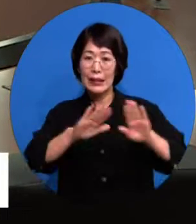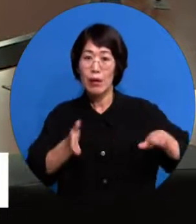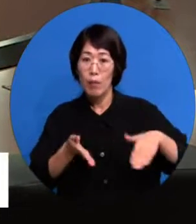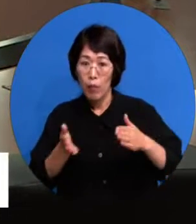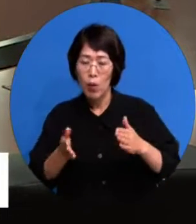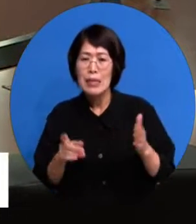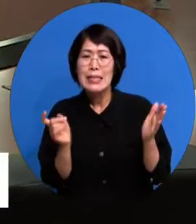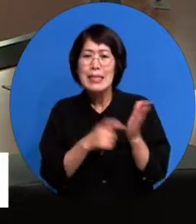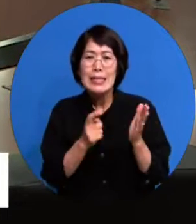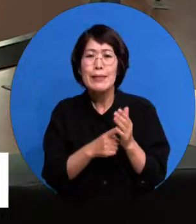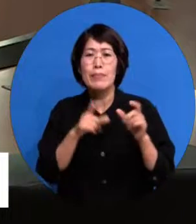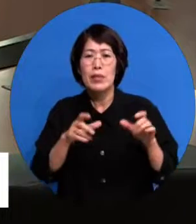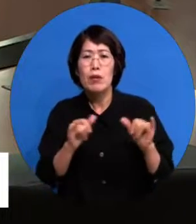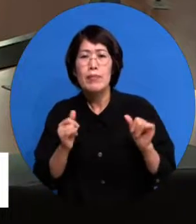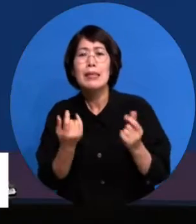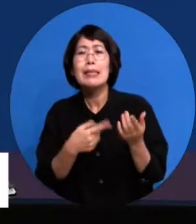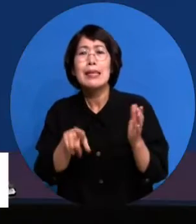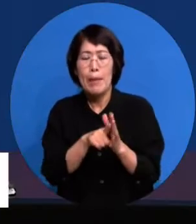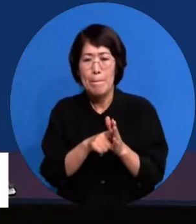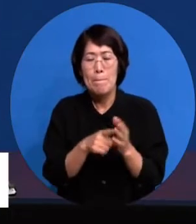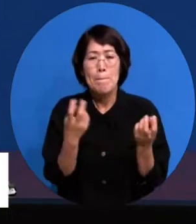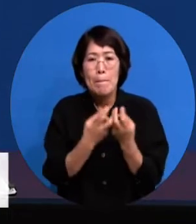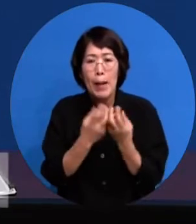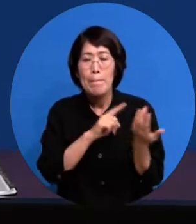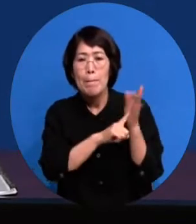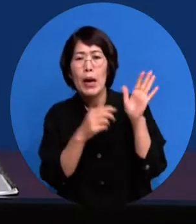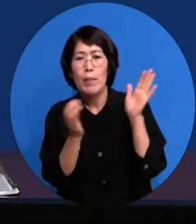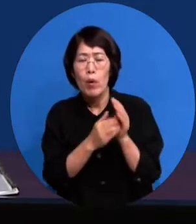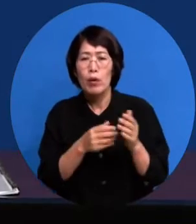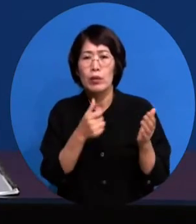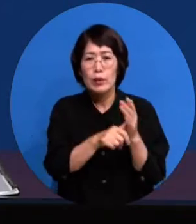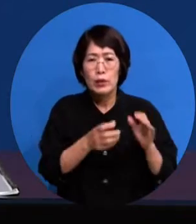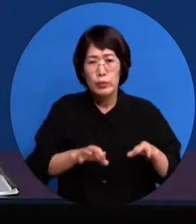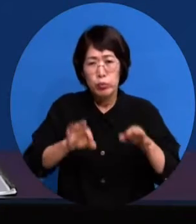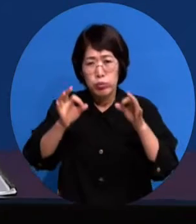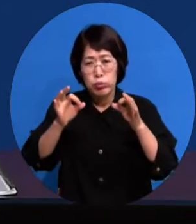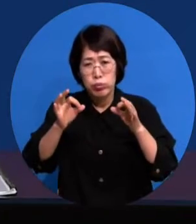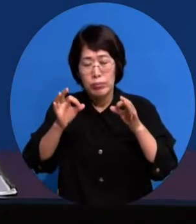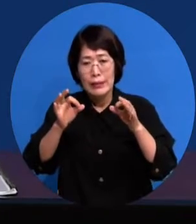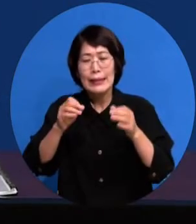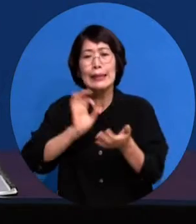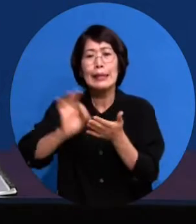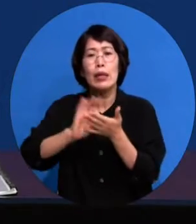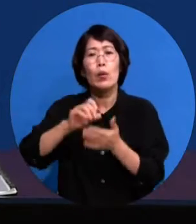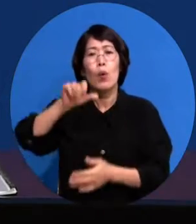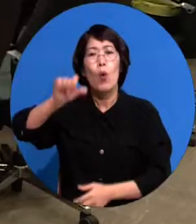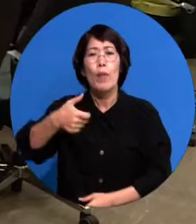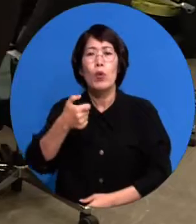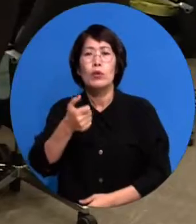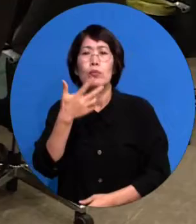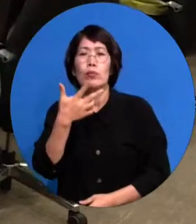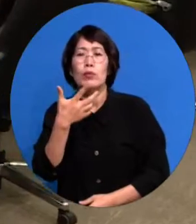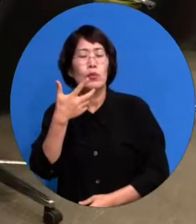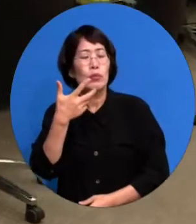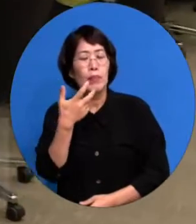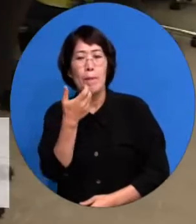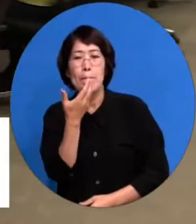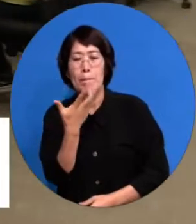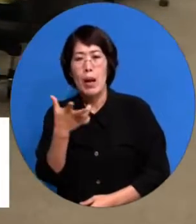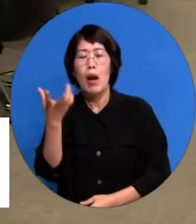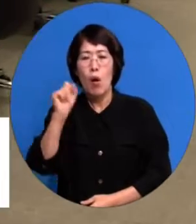전라남도가 긴급 민생 대책을 내놨습니다. 물가 민생 안정에 쓰겠다는 예산은 568억 원. 이